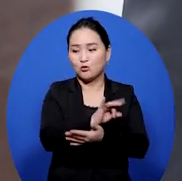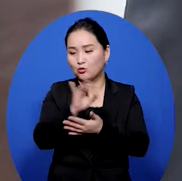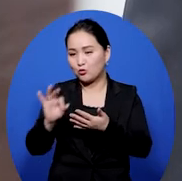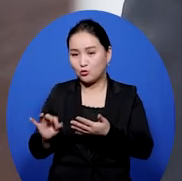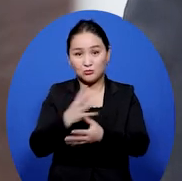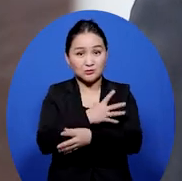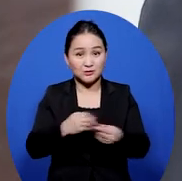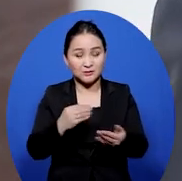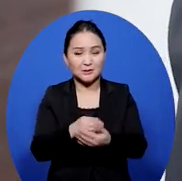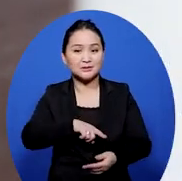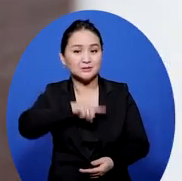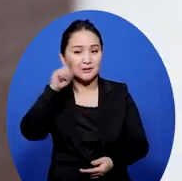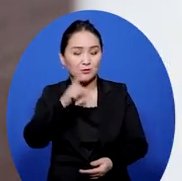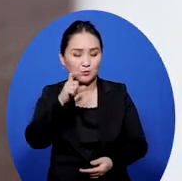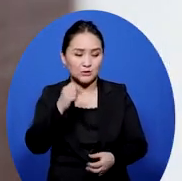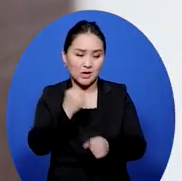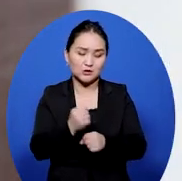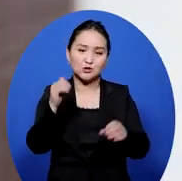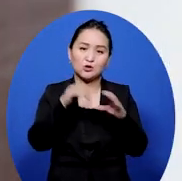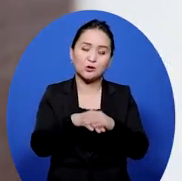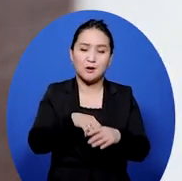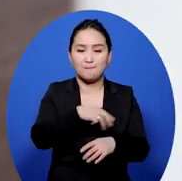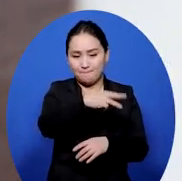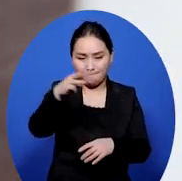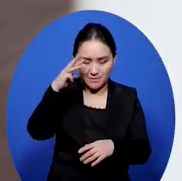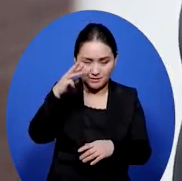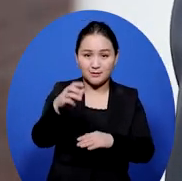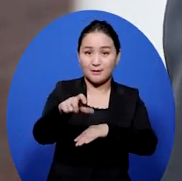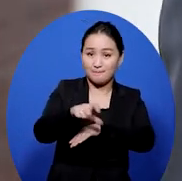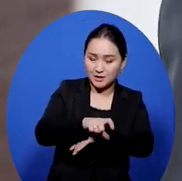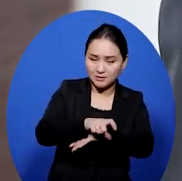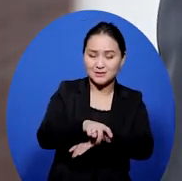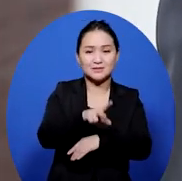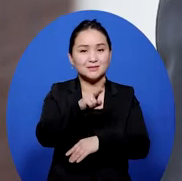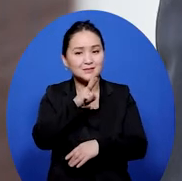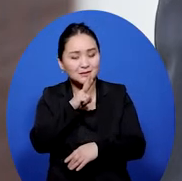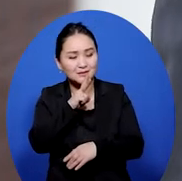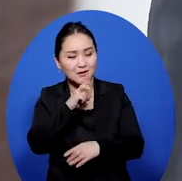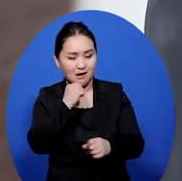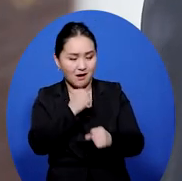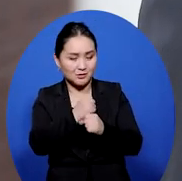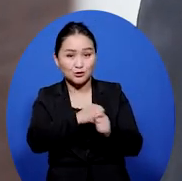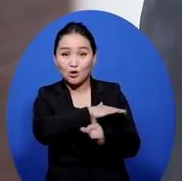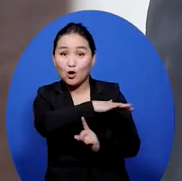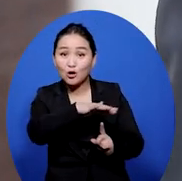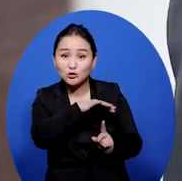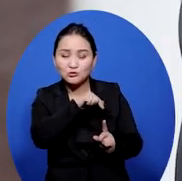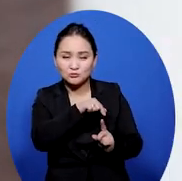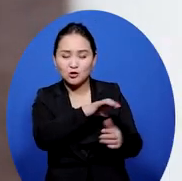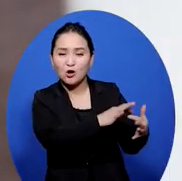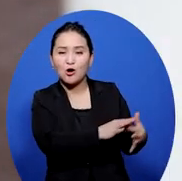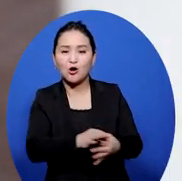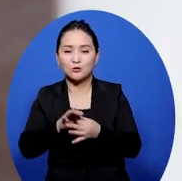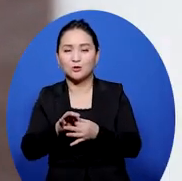байгаа. Мэдээ залуучууд ажлын байртай болоход бас мэдлэг мэрэгжил, цалин хөлс, ажлын нөхцөл гэдэг тэрнээс болоод бас